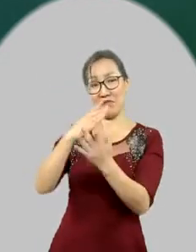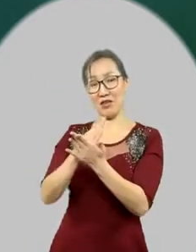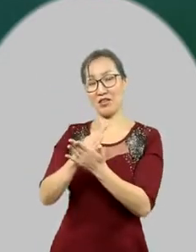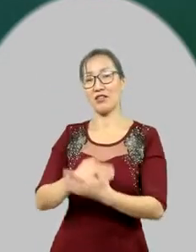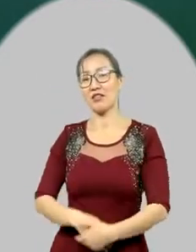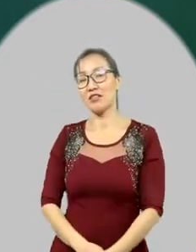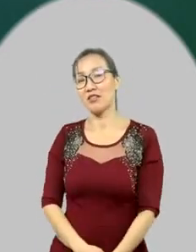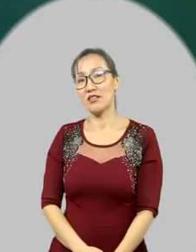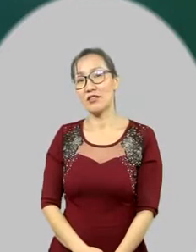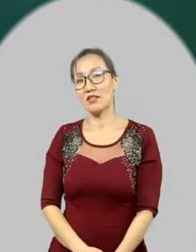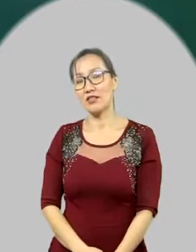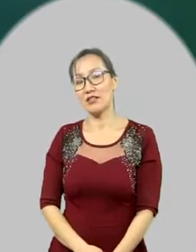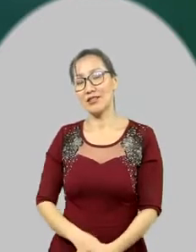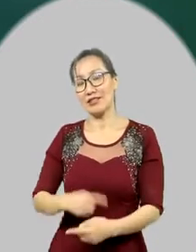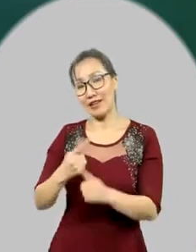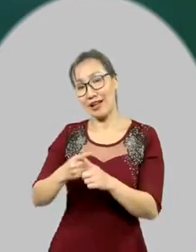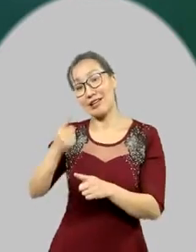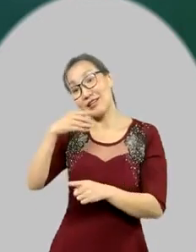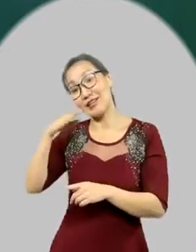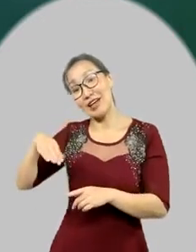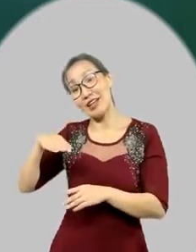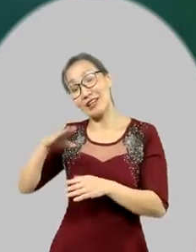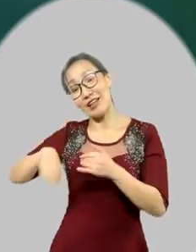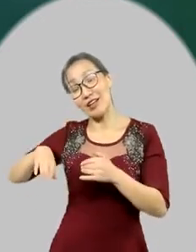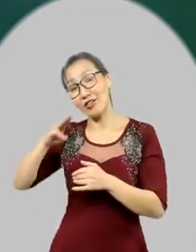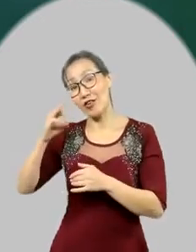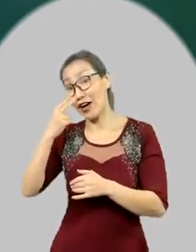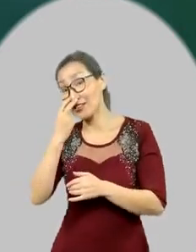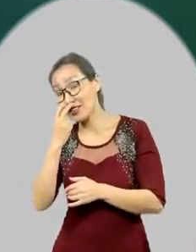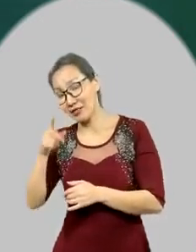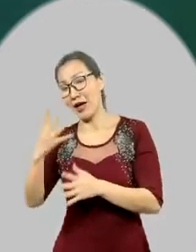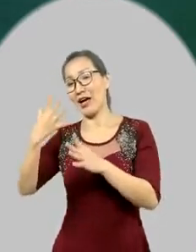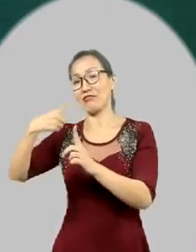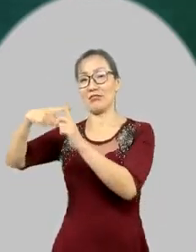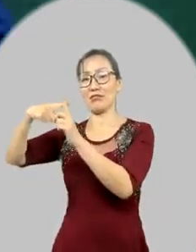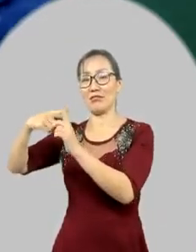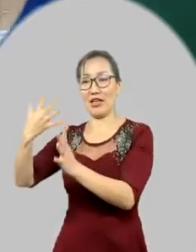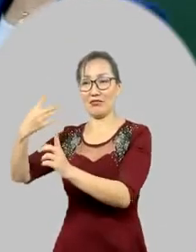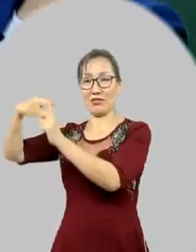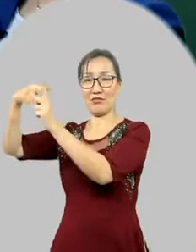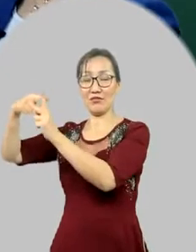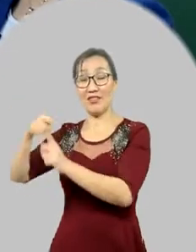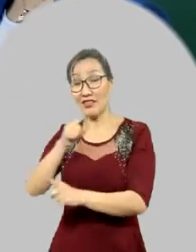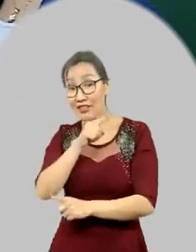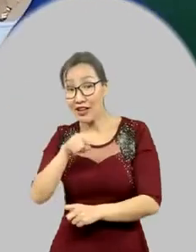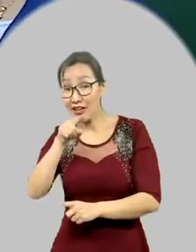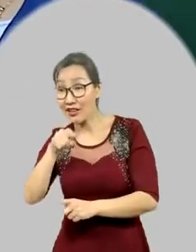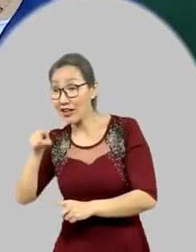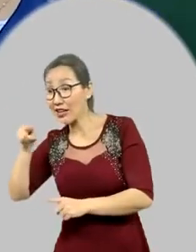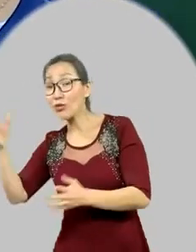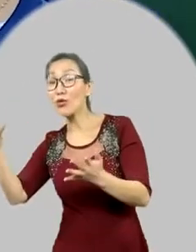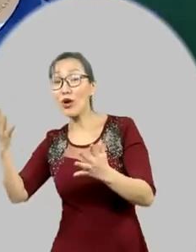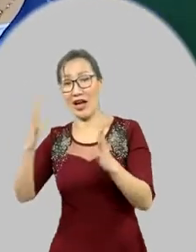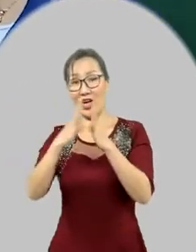За дараагийн тоог ажиглая. Бас 10-аар нэмэгдсэн байна. Эндээс ажиглахад энэ дараалал